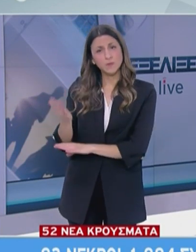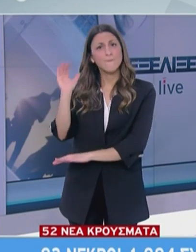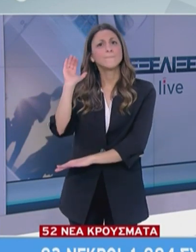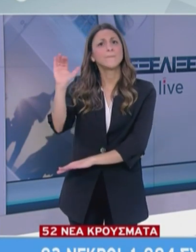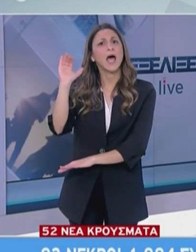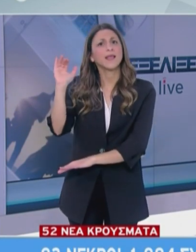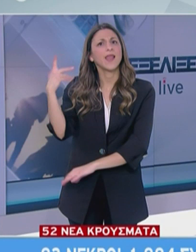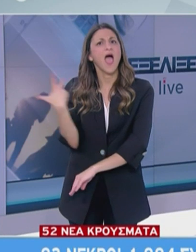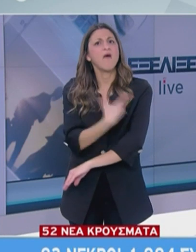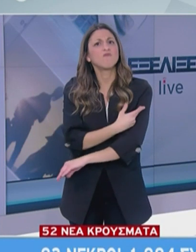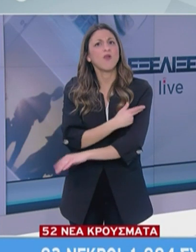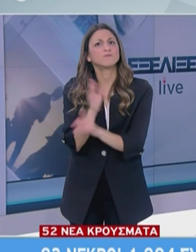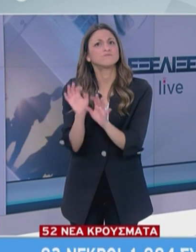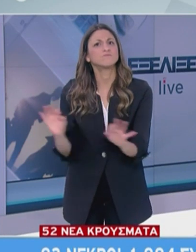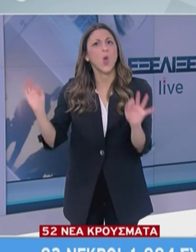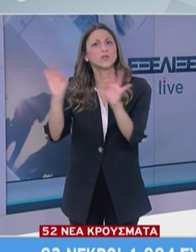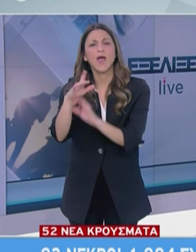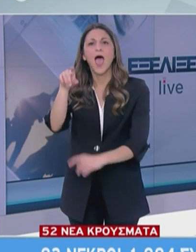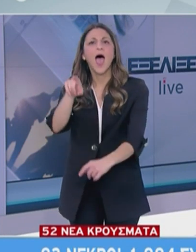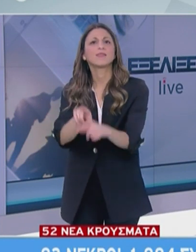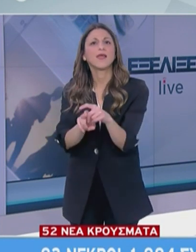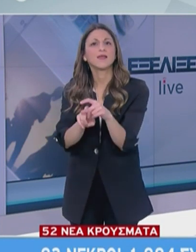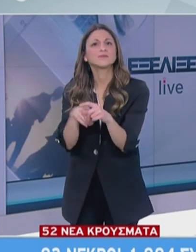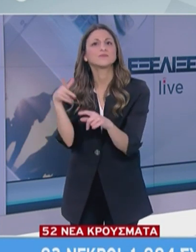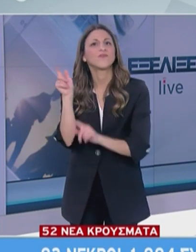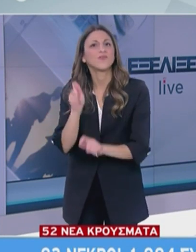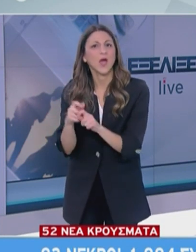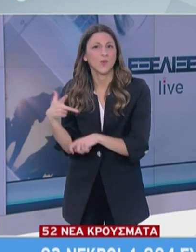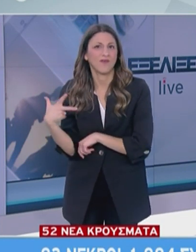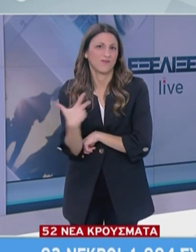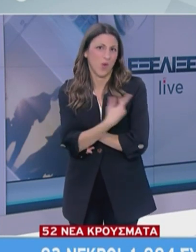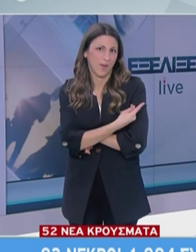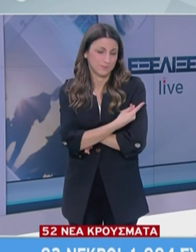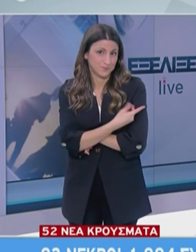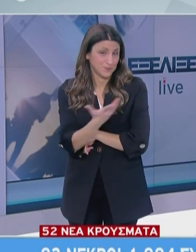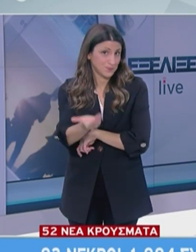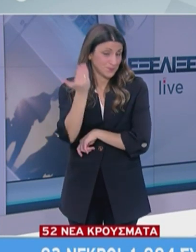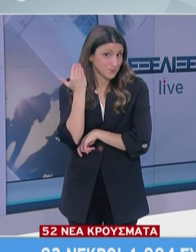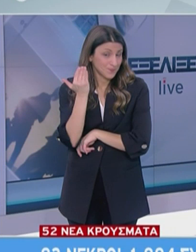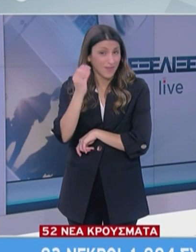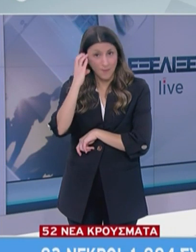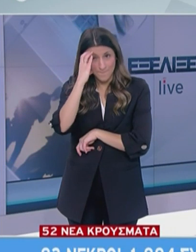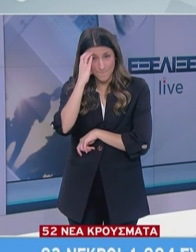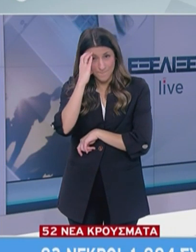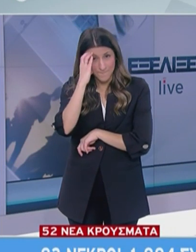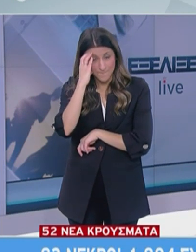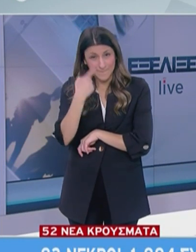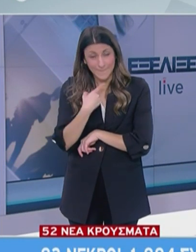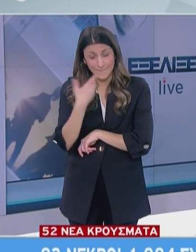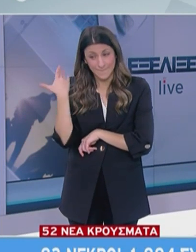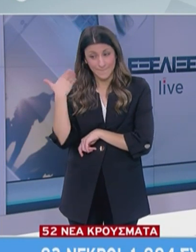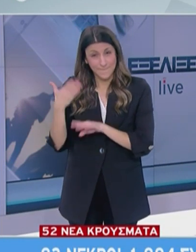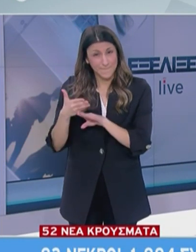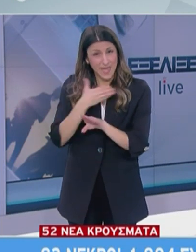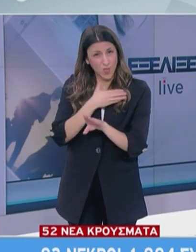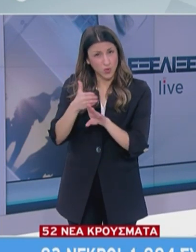επόμενη περίοδο στις εταιρείες που παράγουν τα εμβόλια. Να θυμίσω καταρχήν ότι πέρσι, στη περίοδο